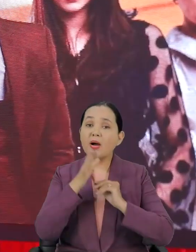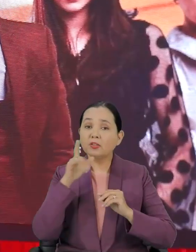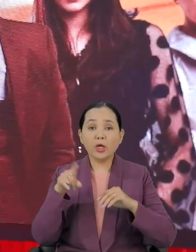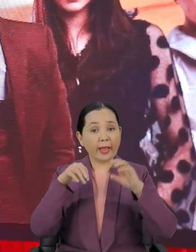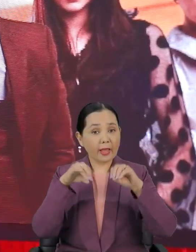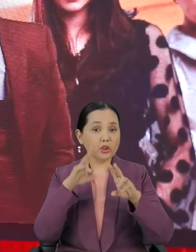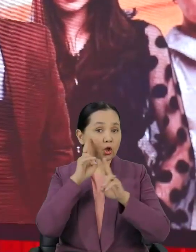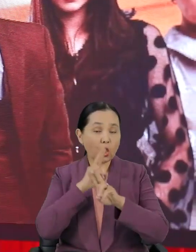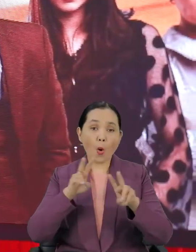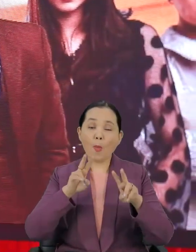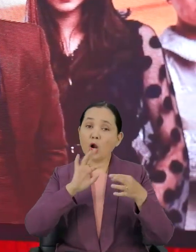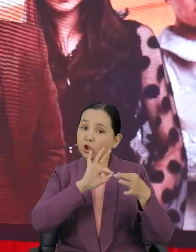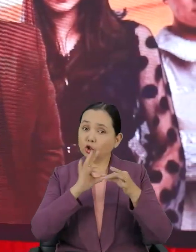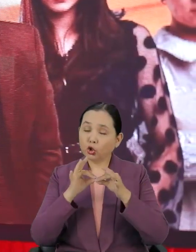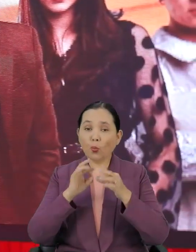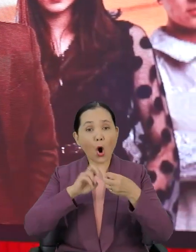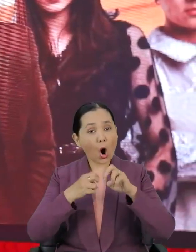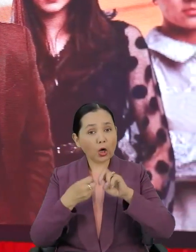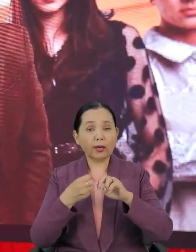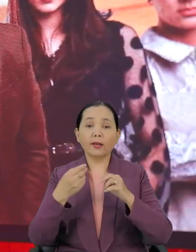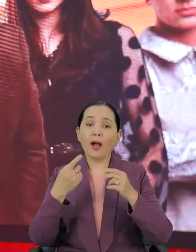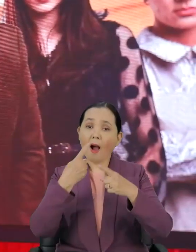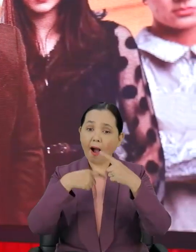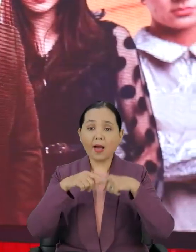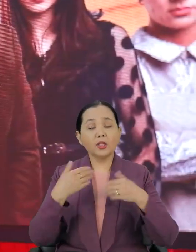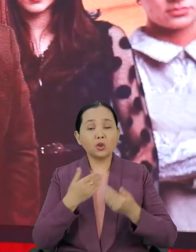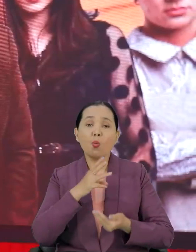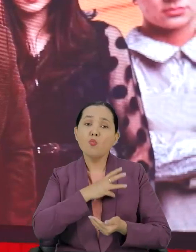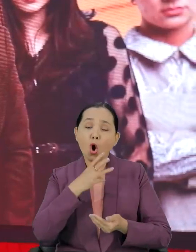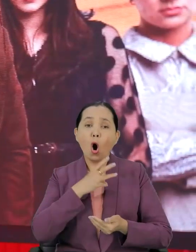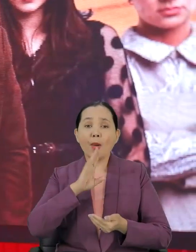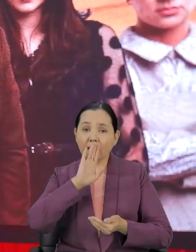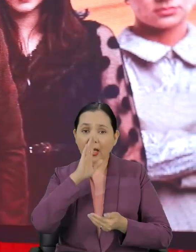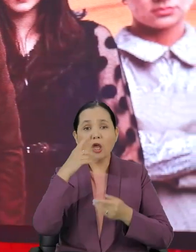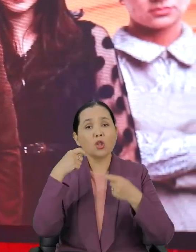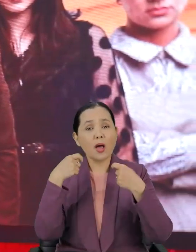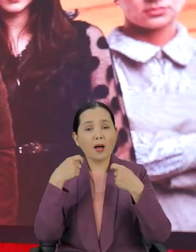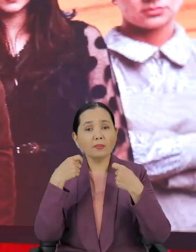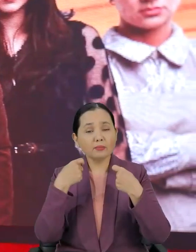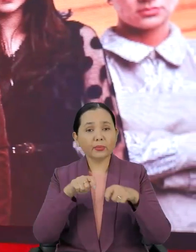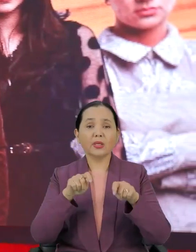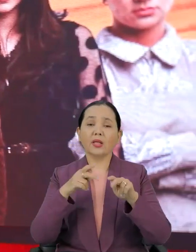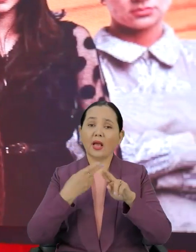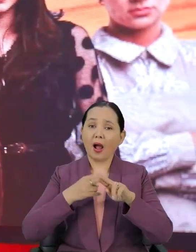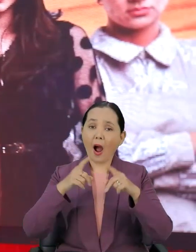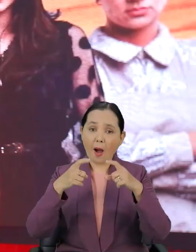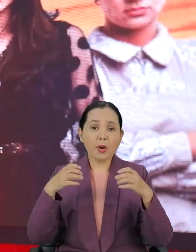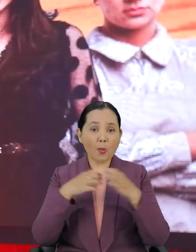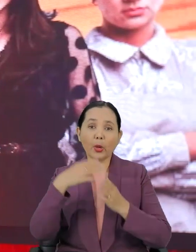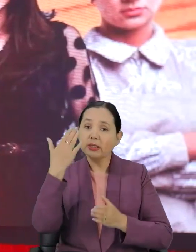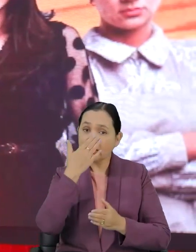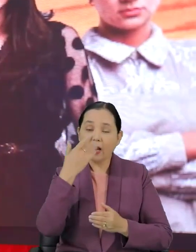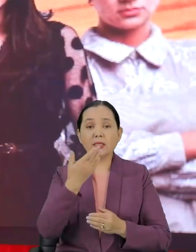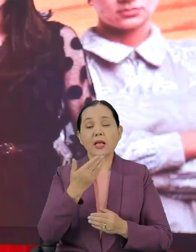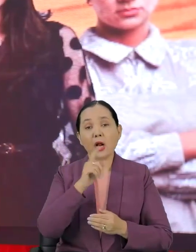yechimi noma'lum jumboqlarga boy sujetlar, qaytar dunyo, muhabbat, xiyonat, oqibat kabi mavzularni qamrab olgan